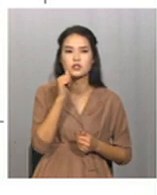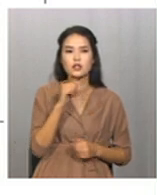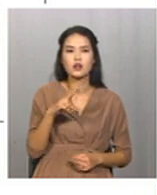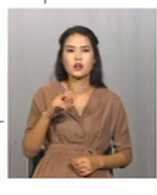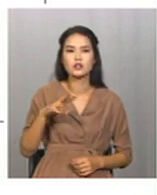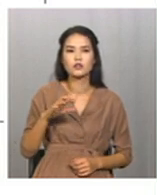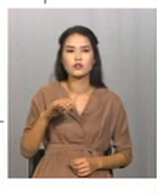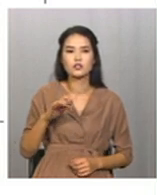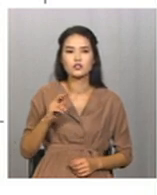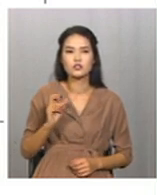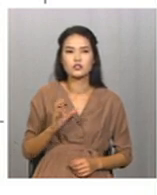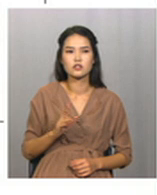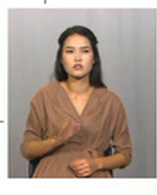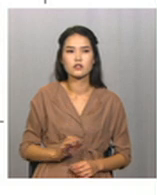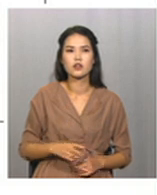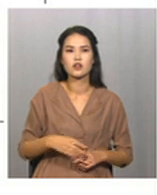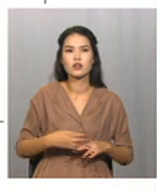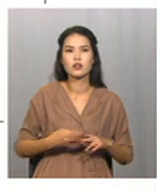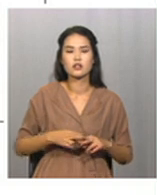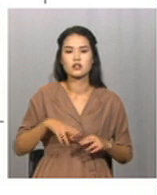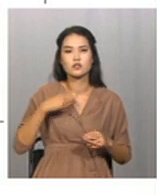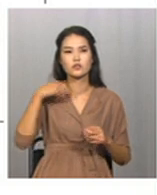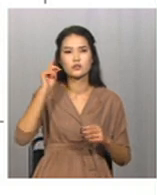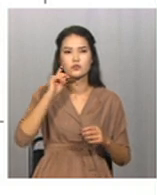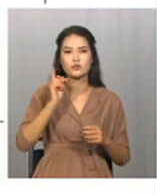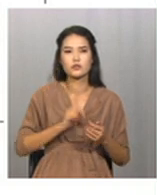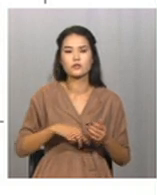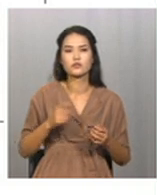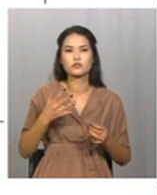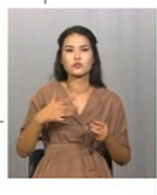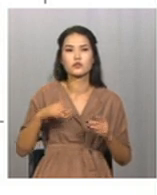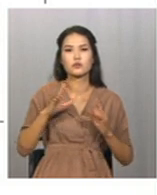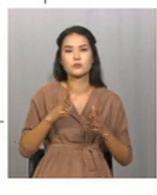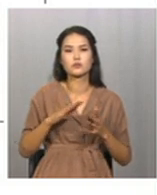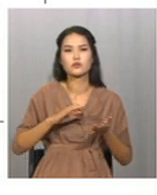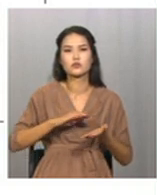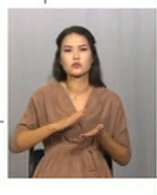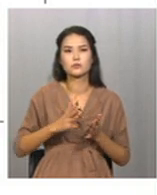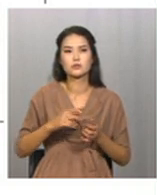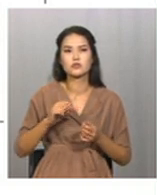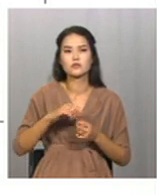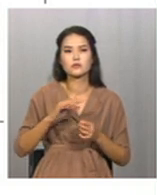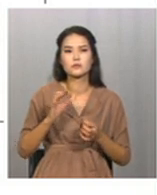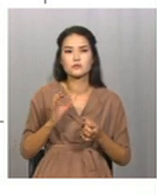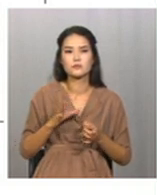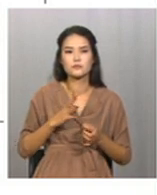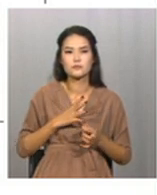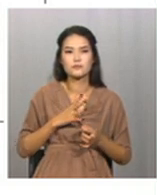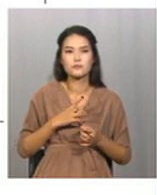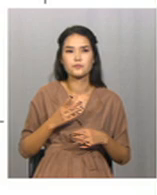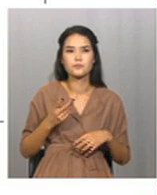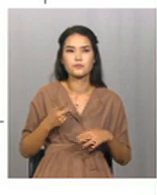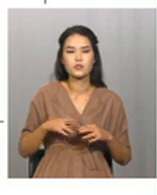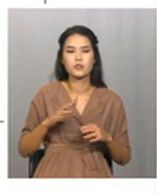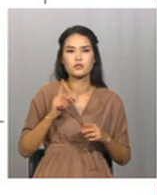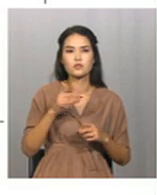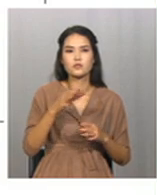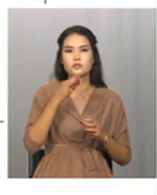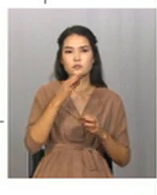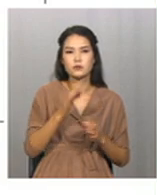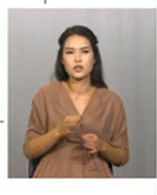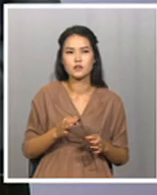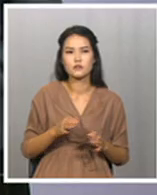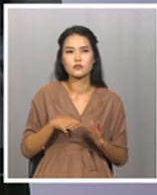католичество. Я уверена, заполнение таблицы не вызвало у вас затруднений, и вы правильно выполнили